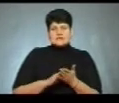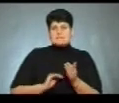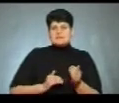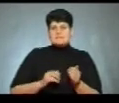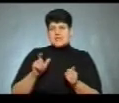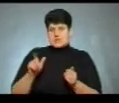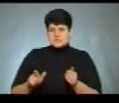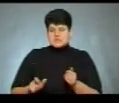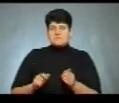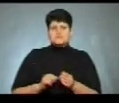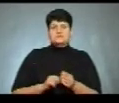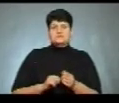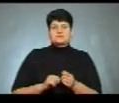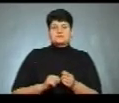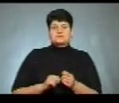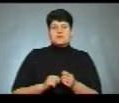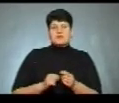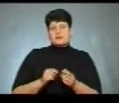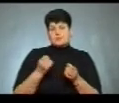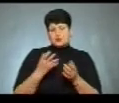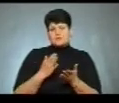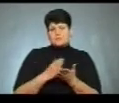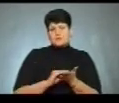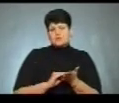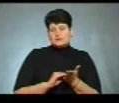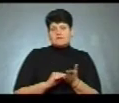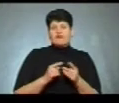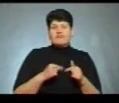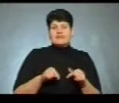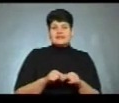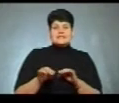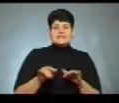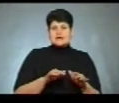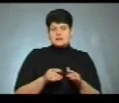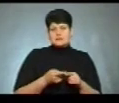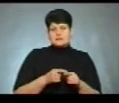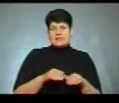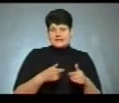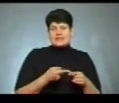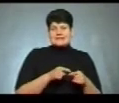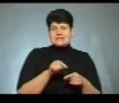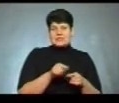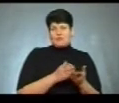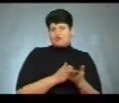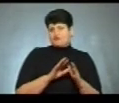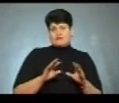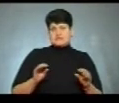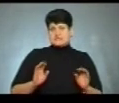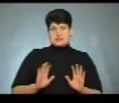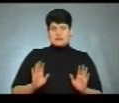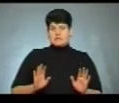підприємцем, але просто має бути зазначений відповідний вид діяльності щодо надання цих послуг, і все.